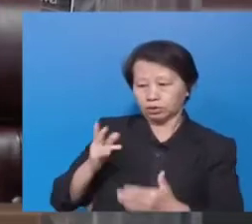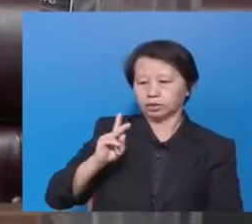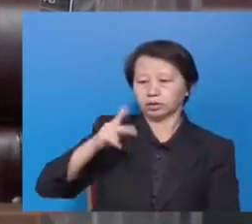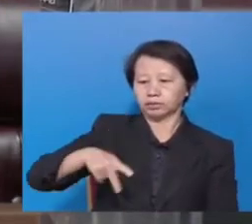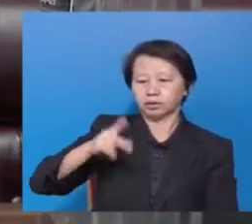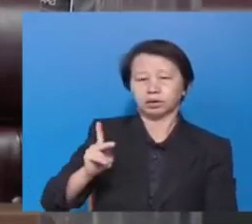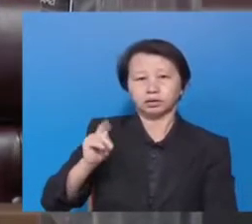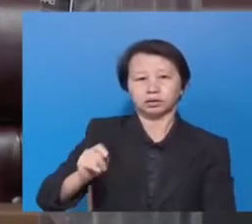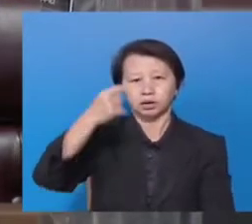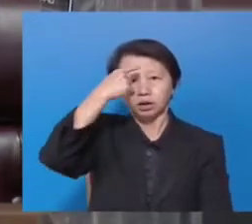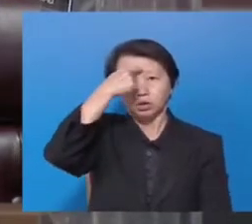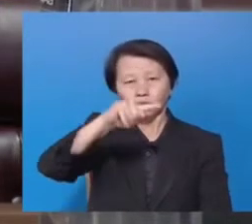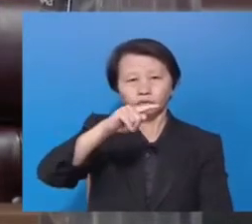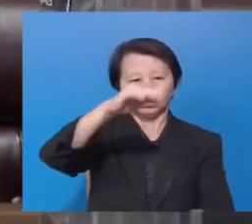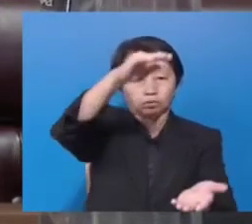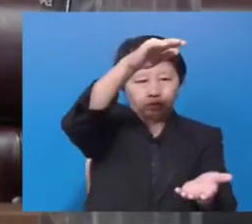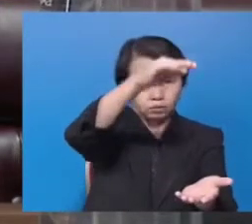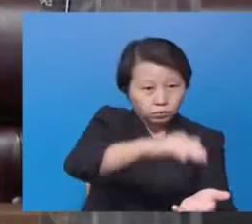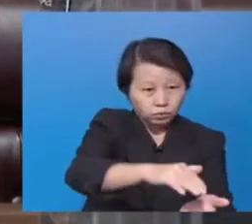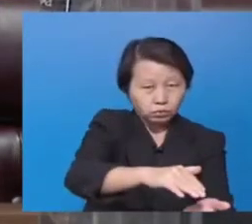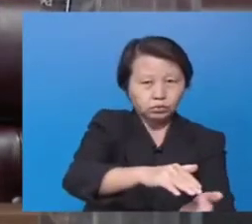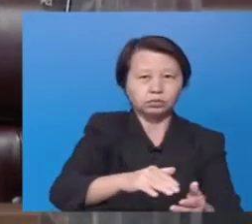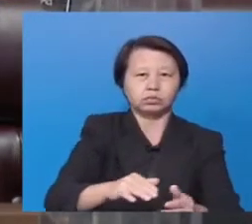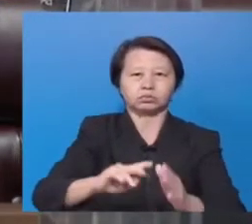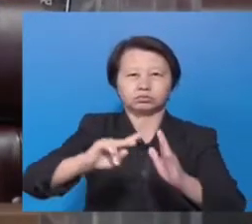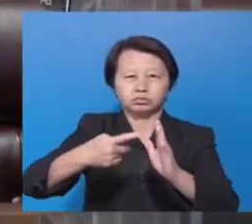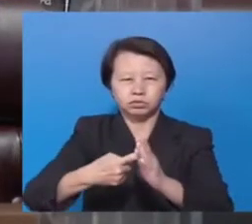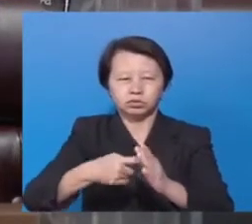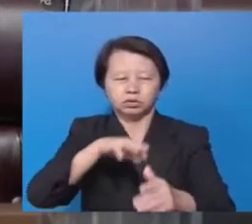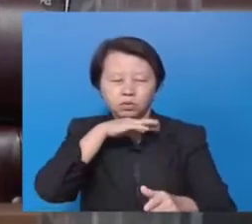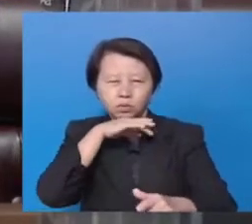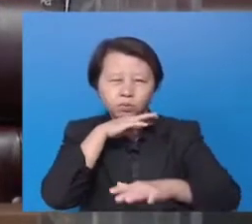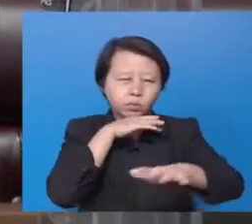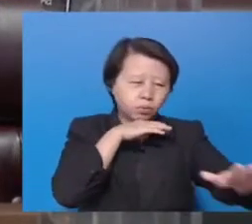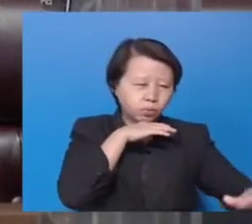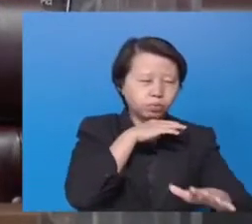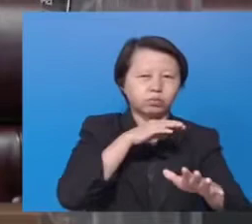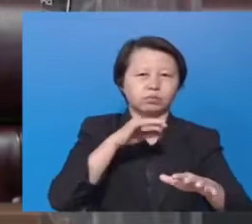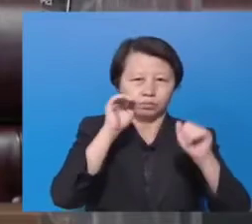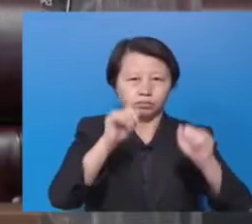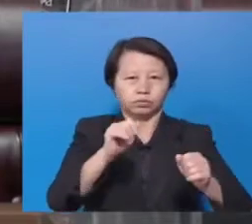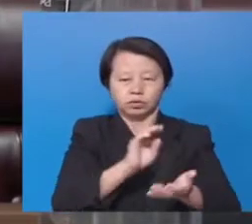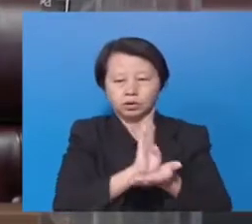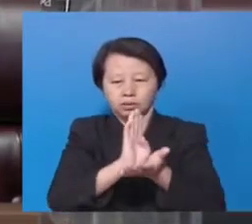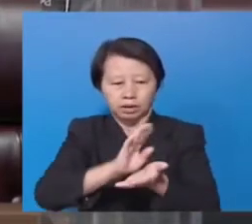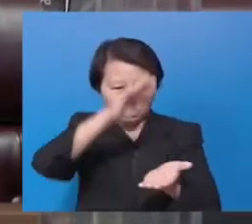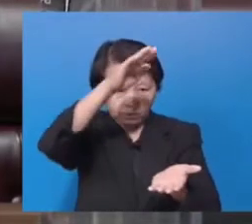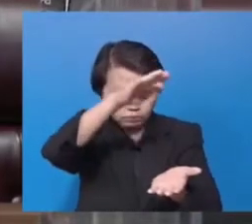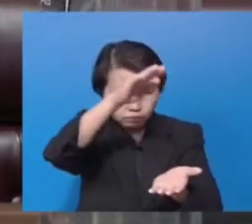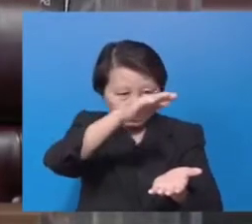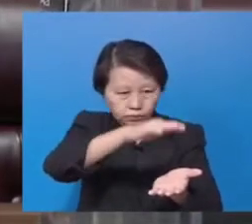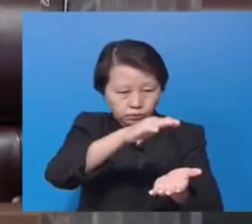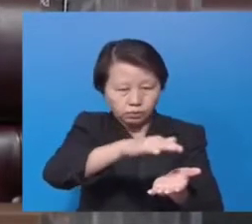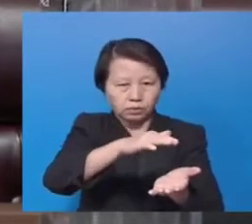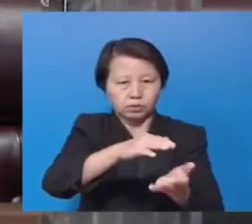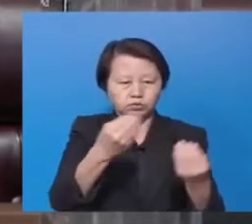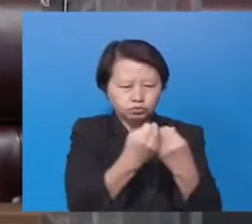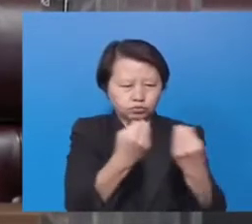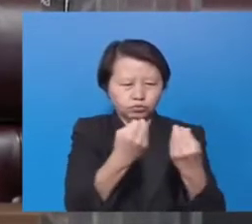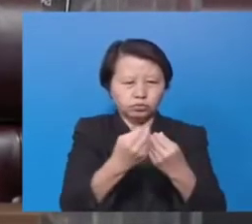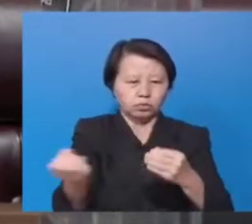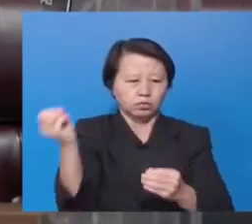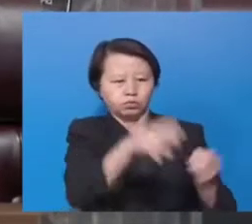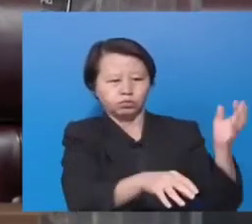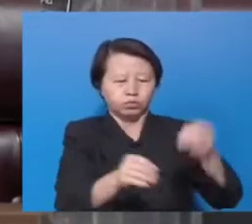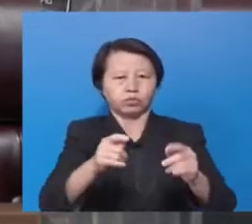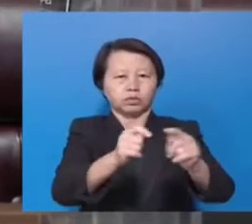untuk antaranya mengurangkan pecahan pencernaan cc dan ianya akan dapat membantu menurunkan jumlah siswa yang